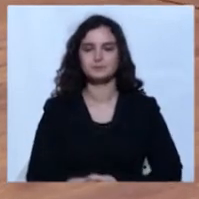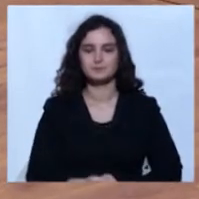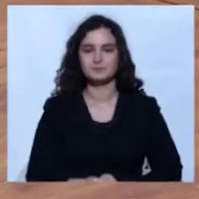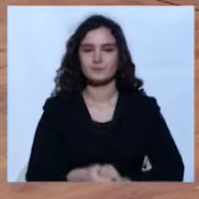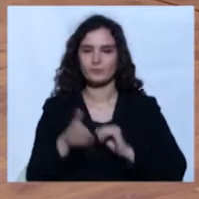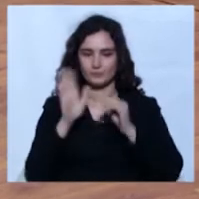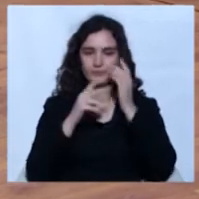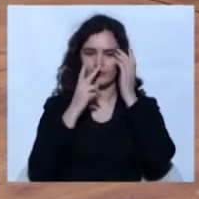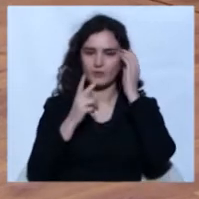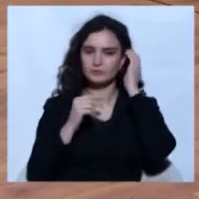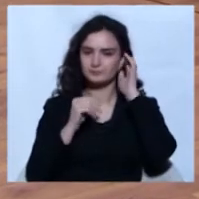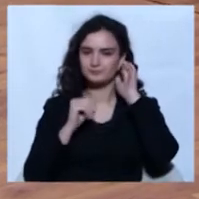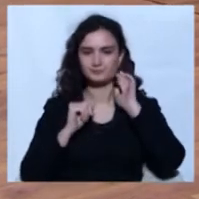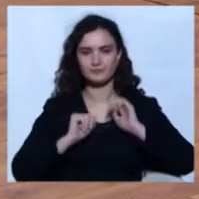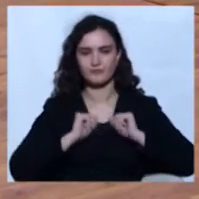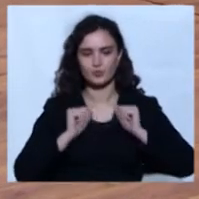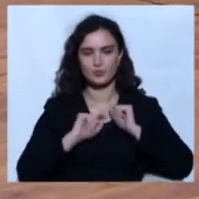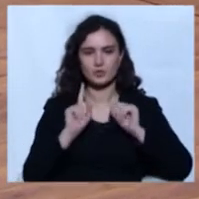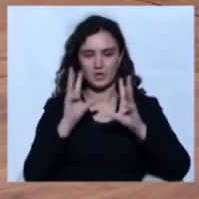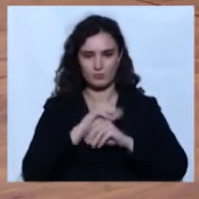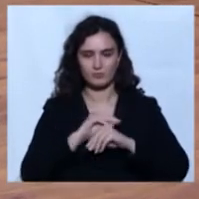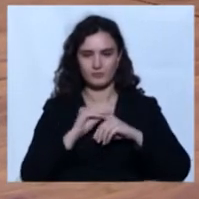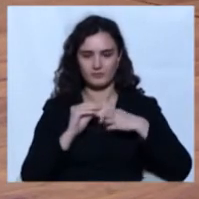მოდით ნახოთ, ცადოთ, რა გამოგვივა.